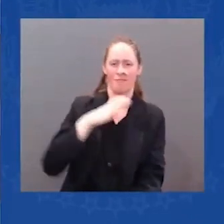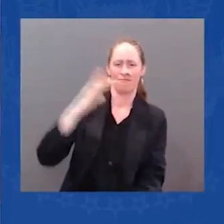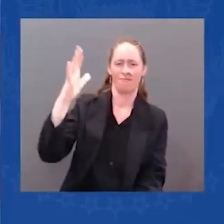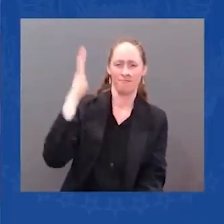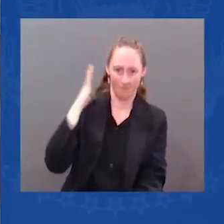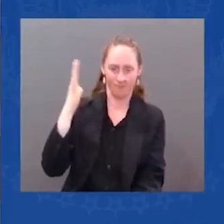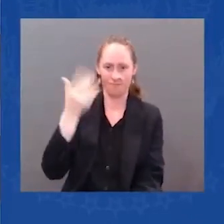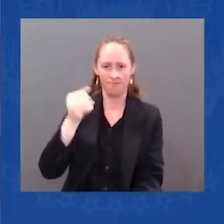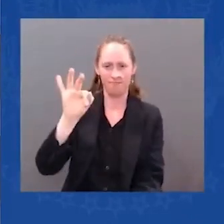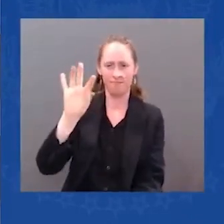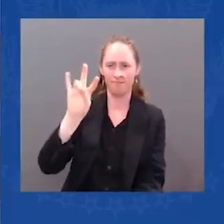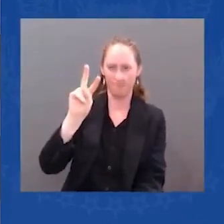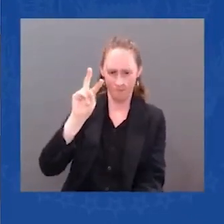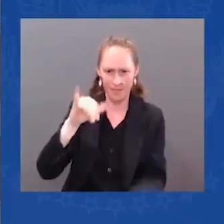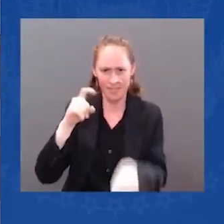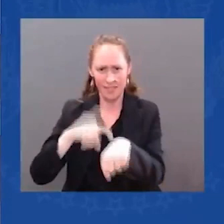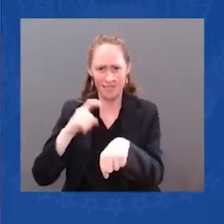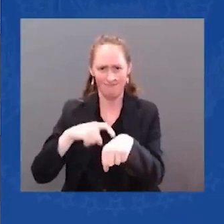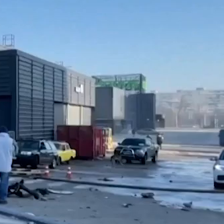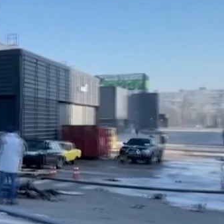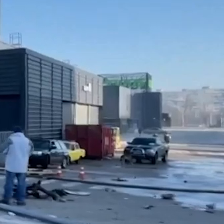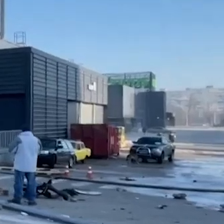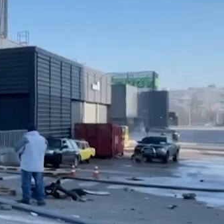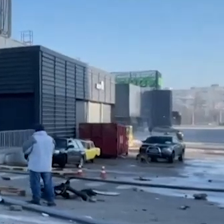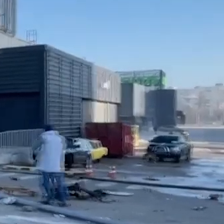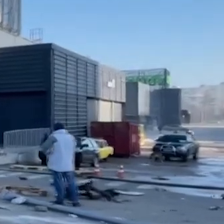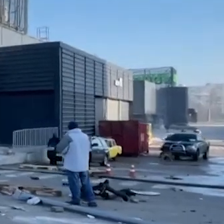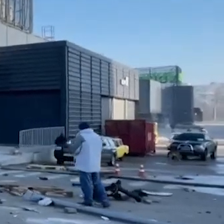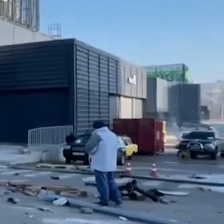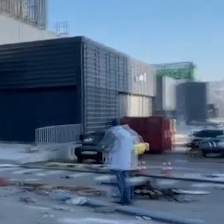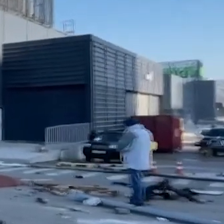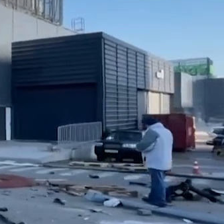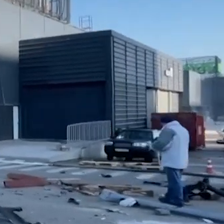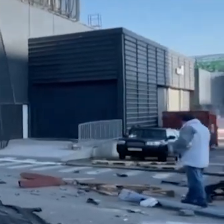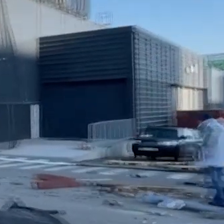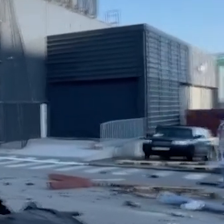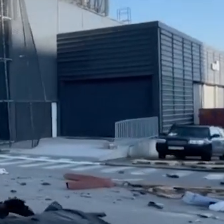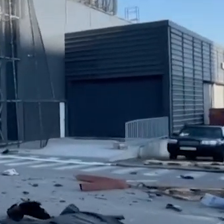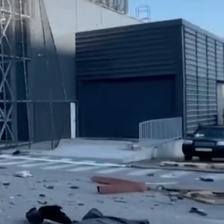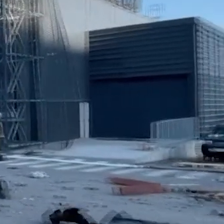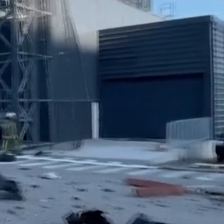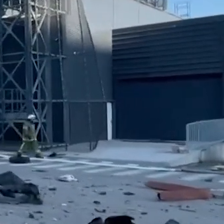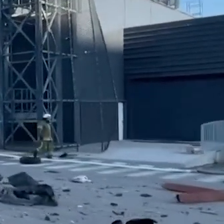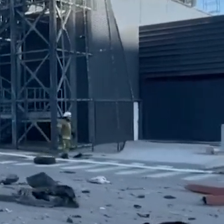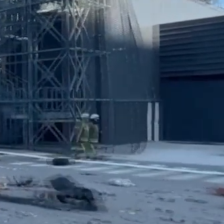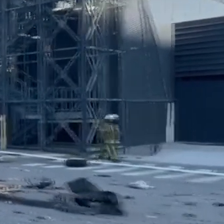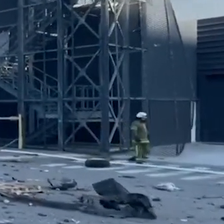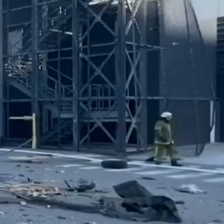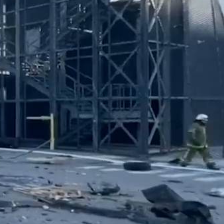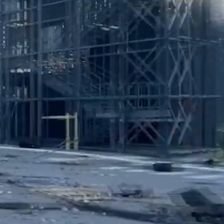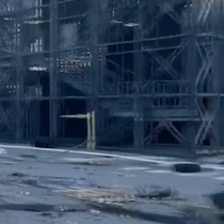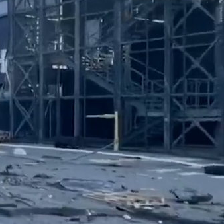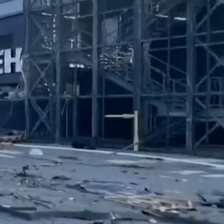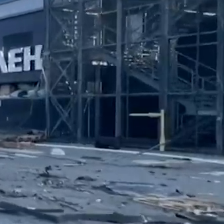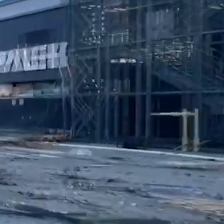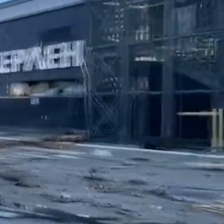网络防御系统，避免俄罗斯黑客入侵。另外，美国在俄乌开战后曾经多次警告俄国擅长使